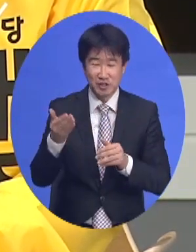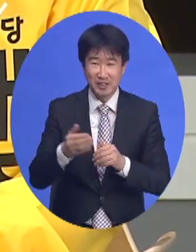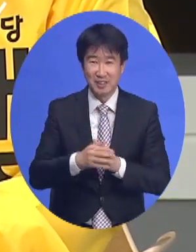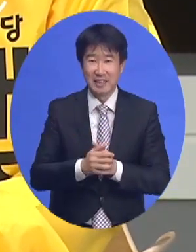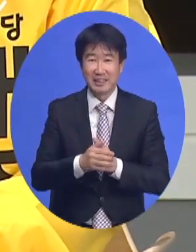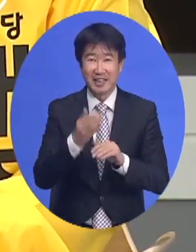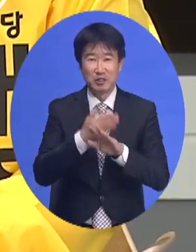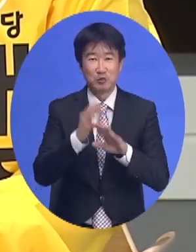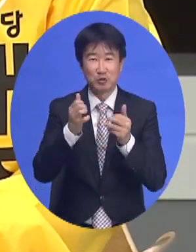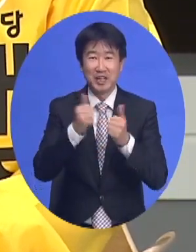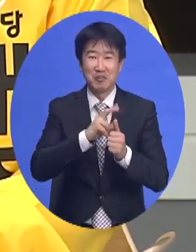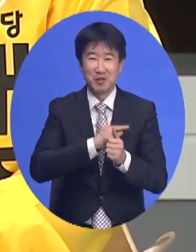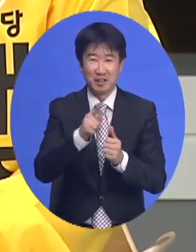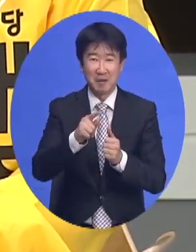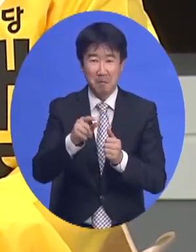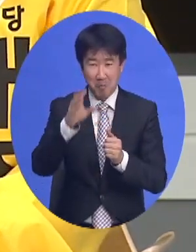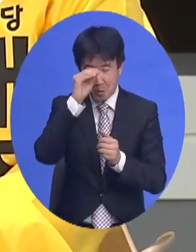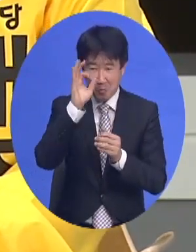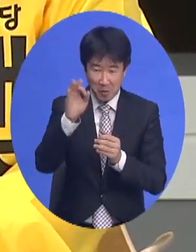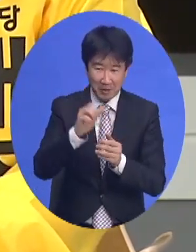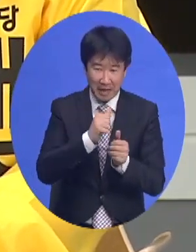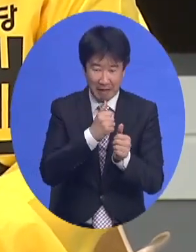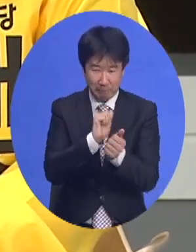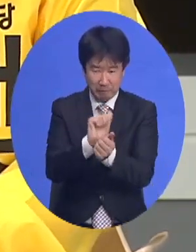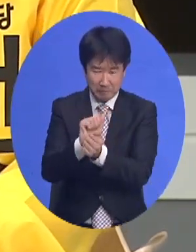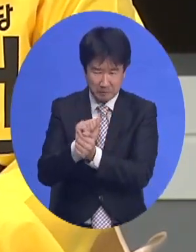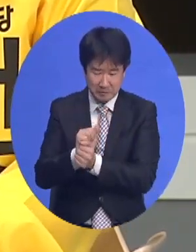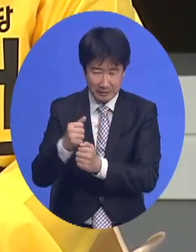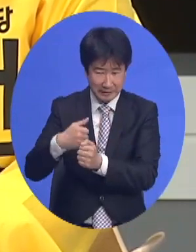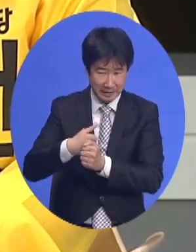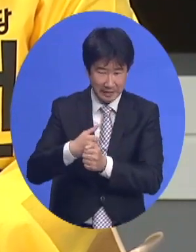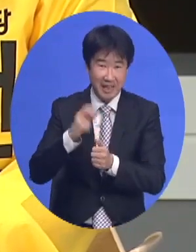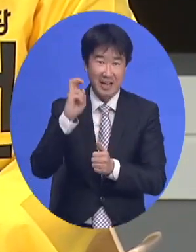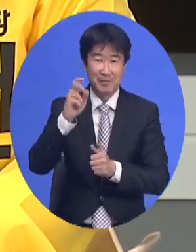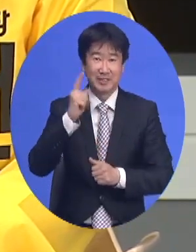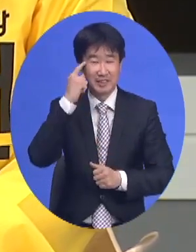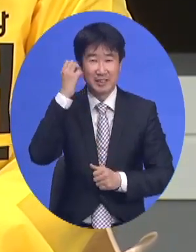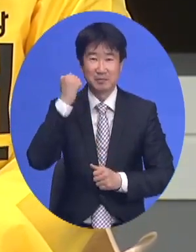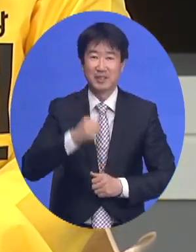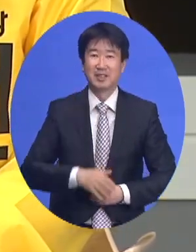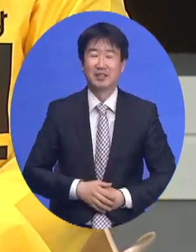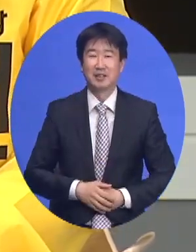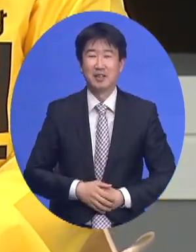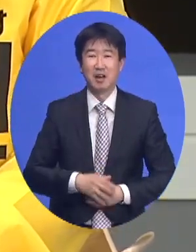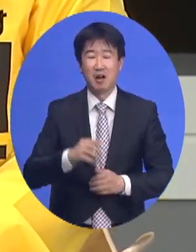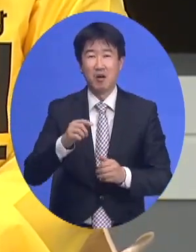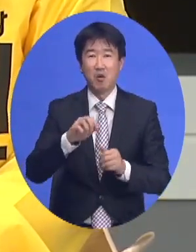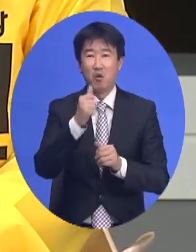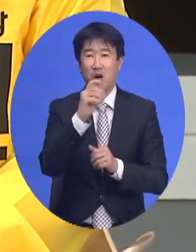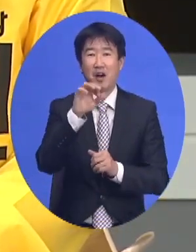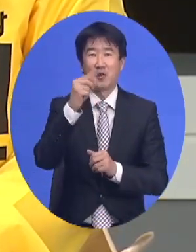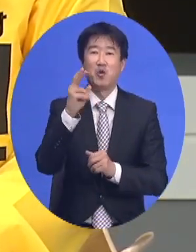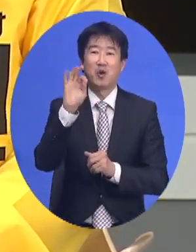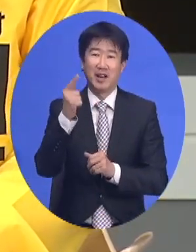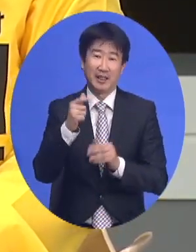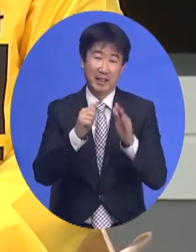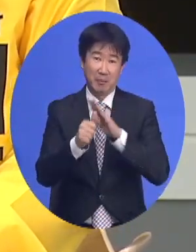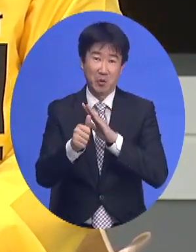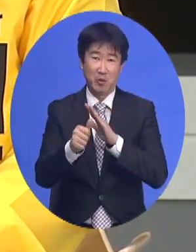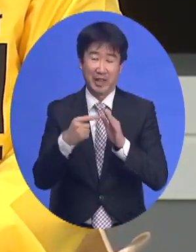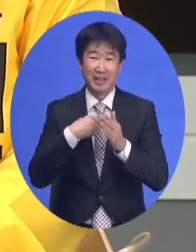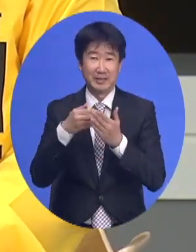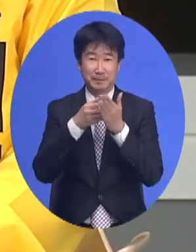다른 국회의원들도 따르지 않을 수 없도록 하리라고 봅니다. 그다음에 저는 그리고 이 저 황교안 대표에게 이런